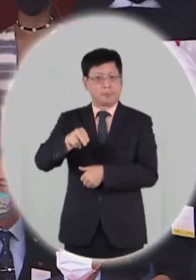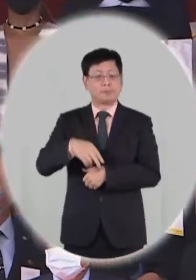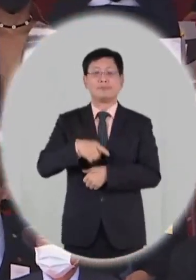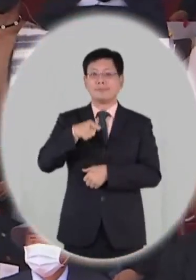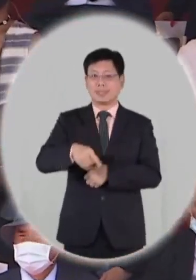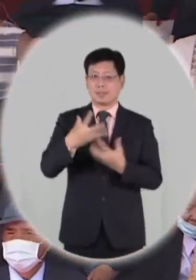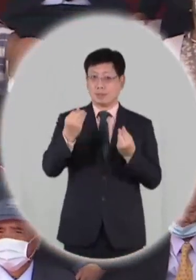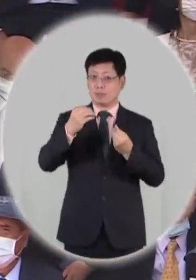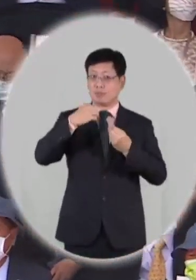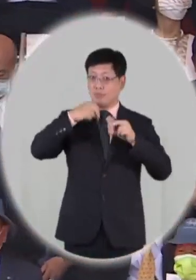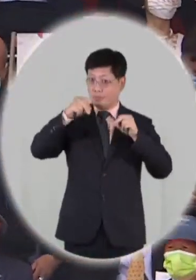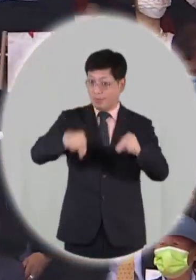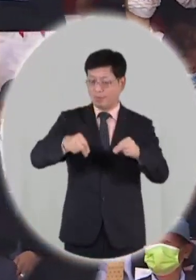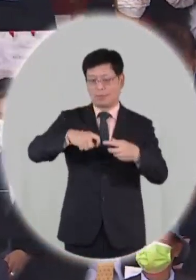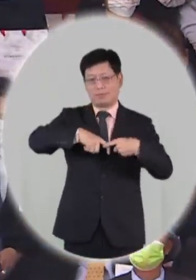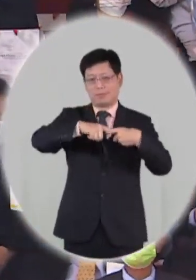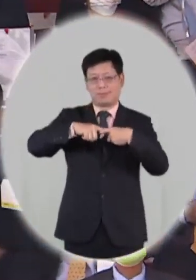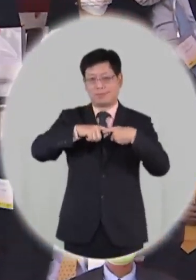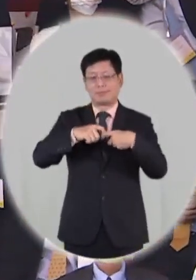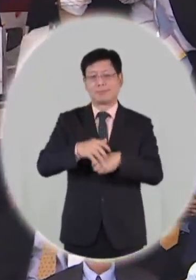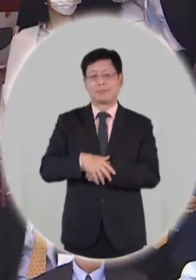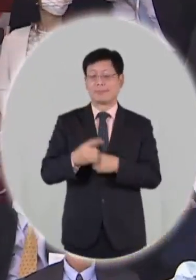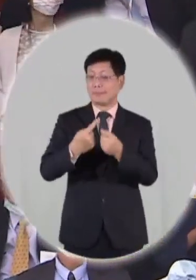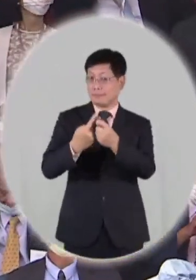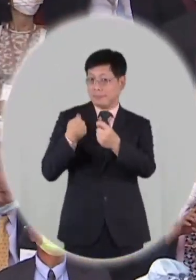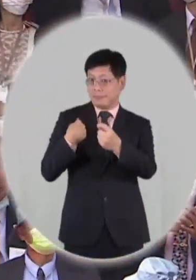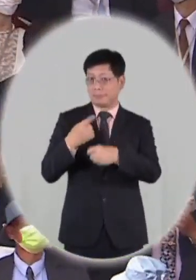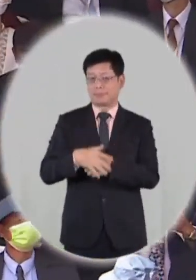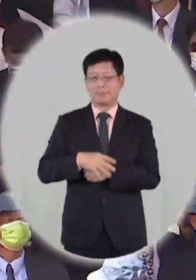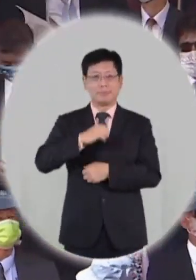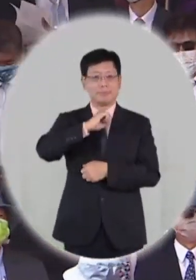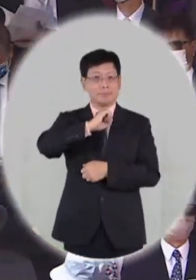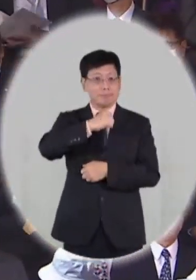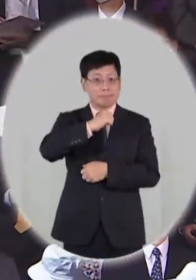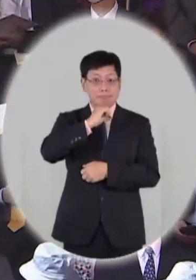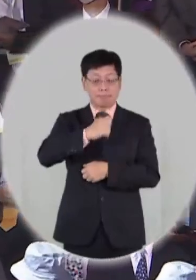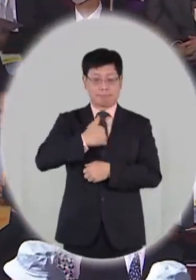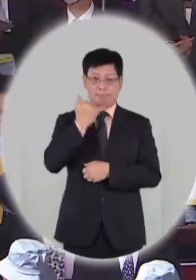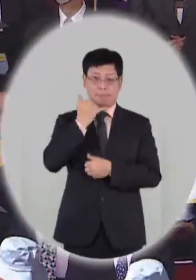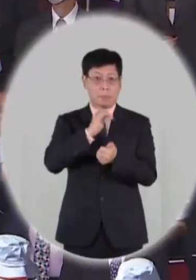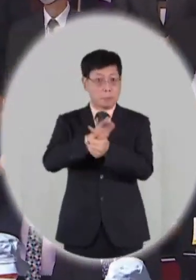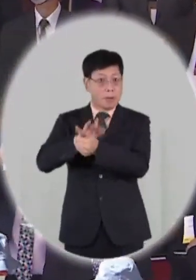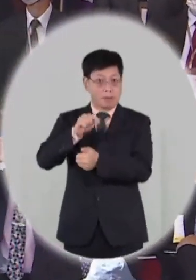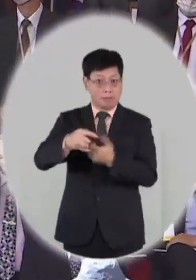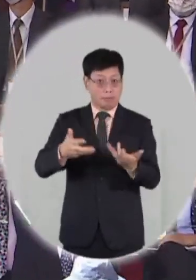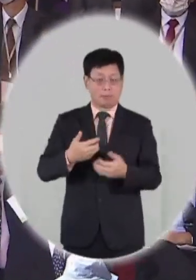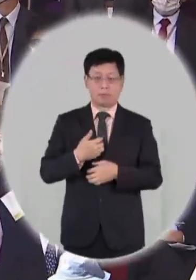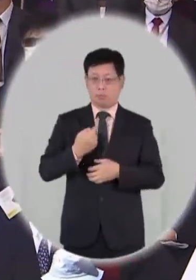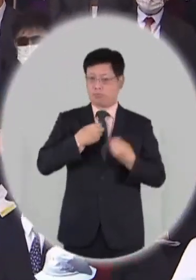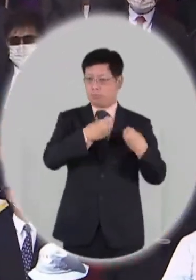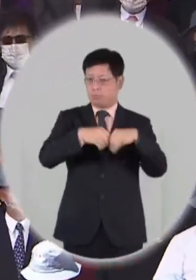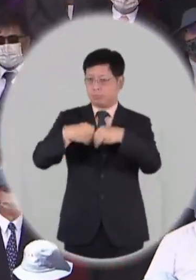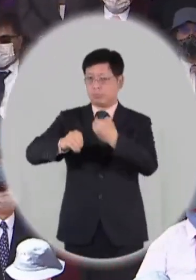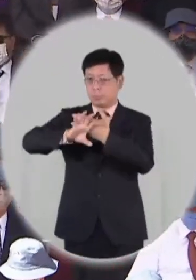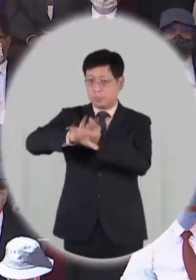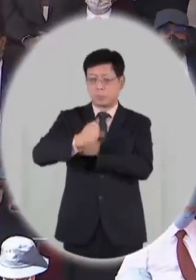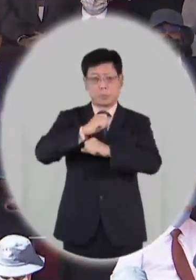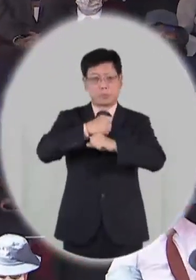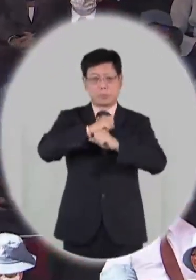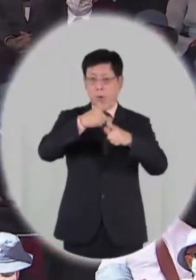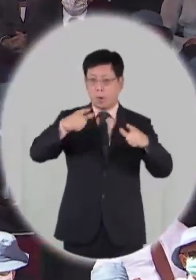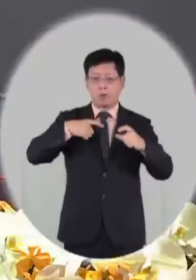无条约联盟。去年，台湾 Can Help， 台湾捐赠各国口